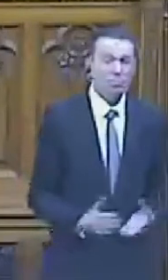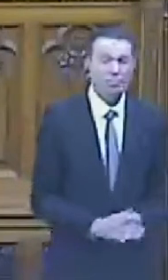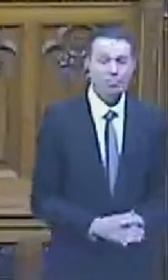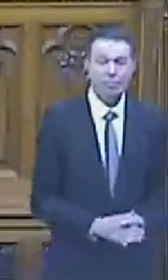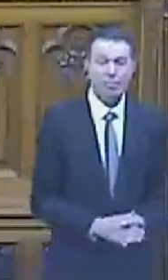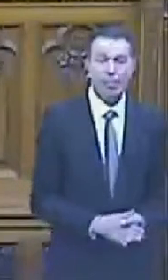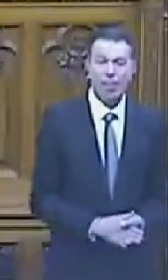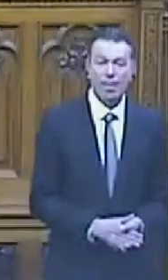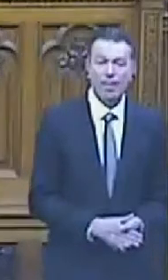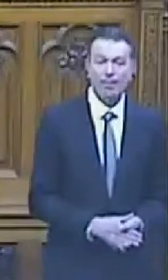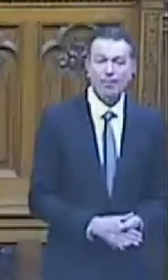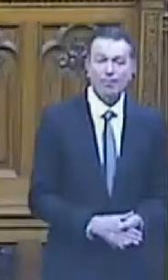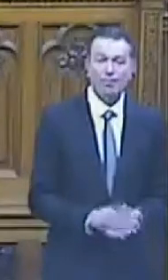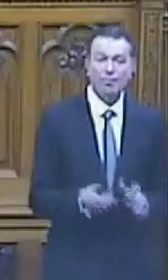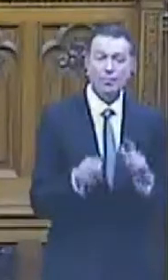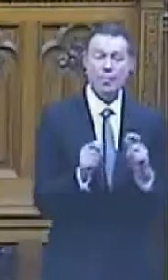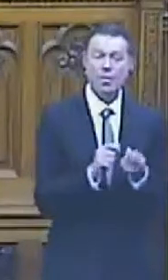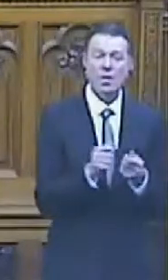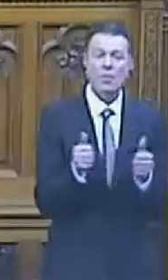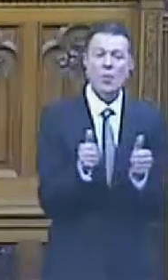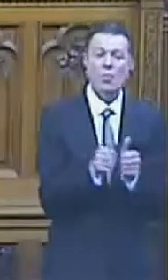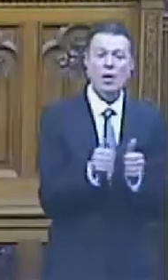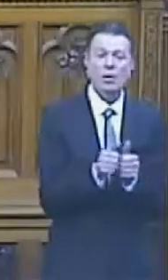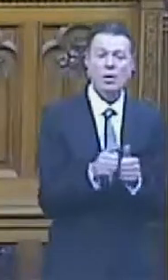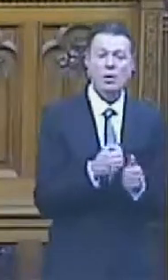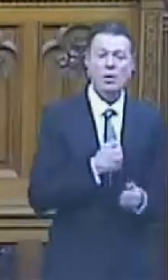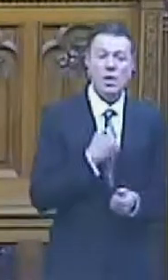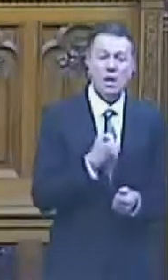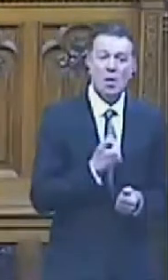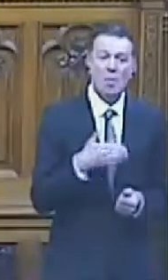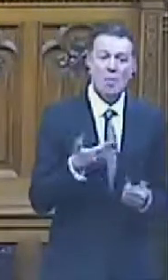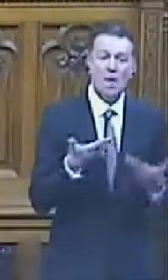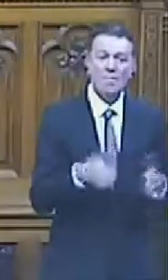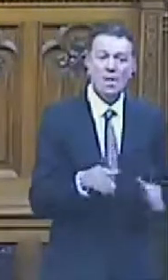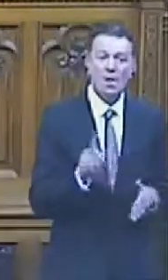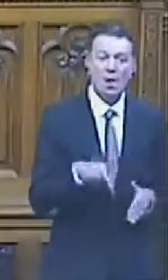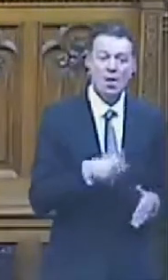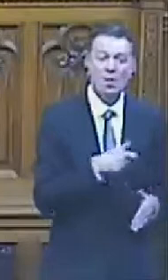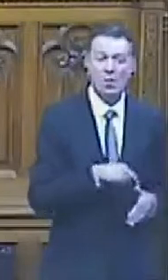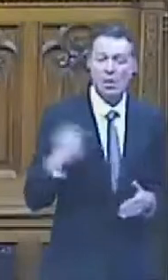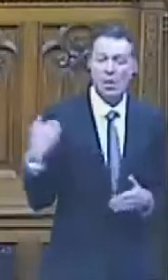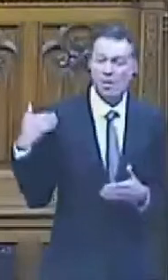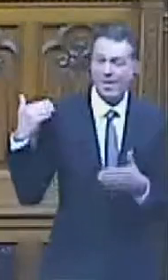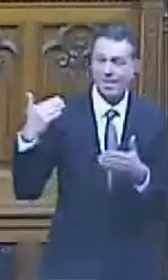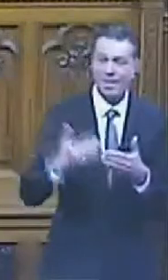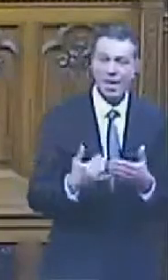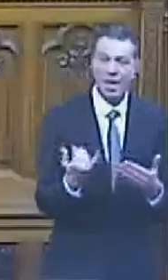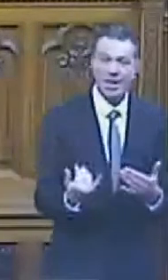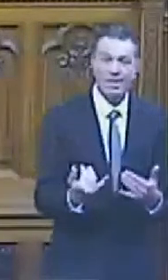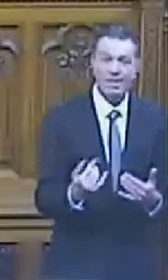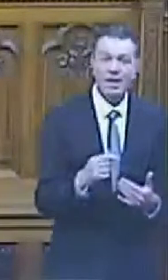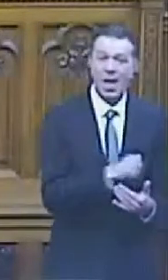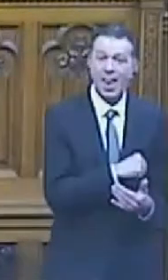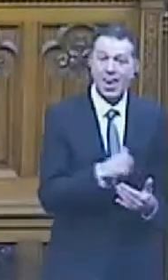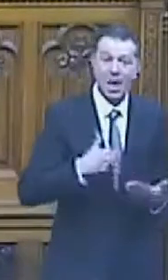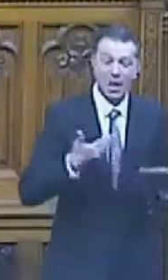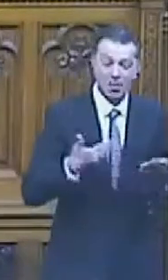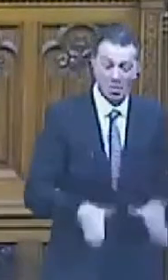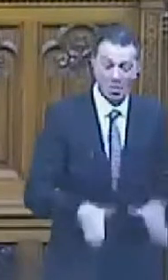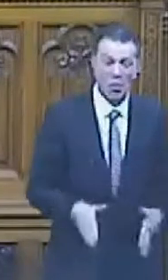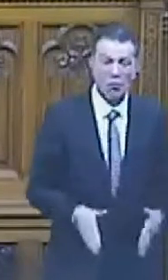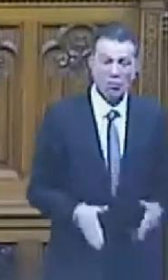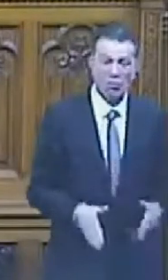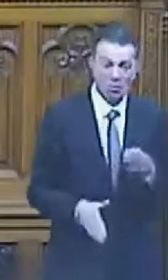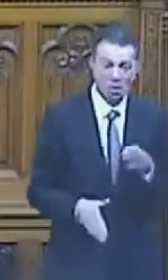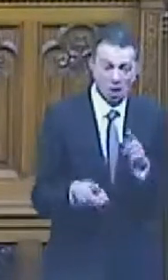Die Reformpartnerschaft in der Steiermark hat sogar mehr verloren, als die Parteien bisher allein verloren haben. Wenn das die